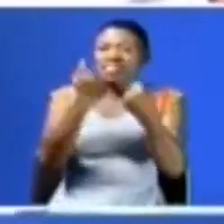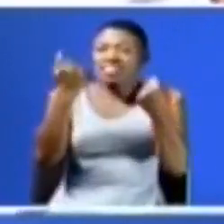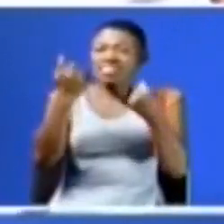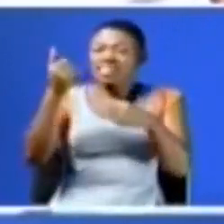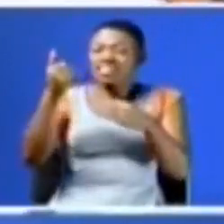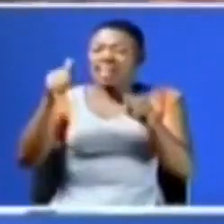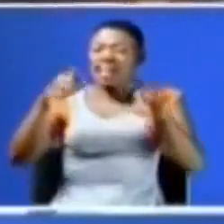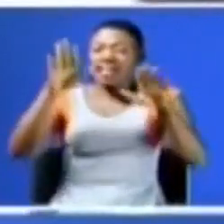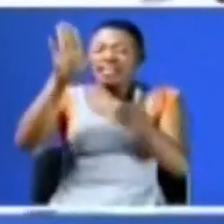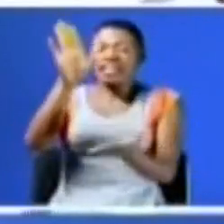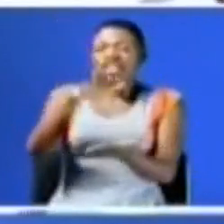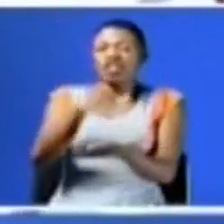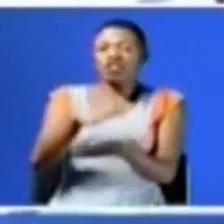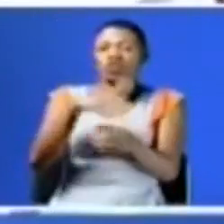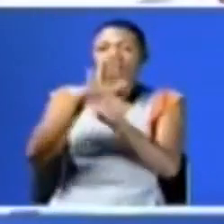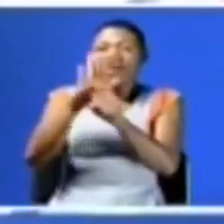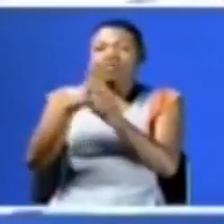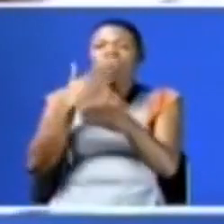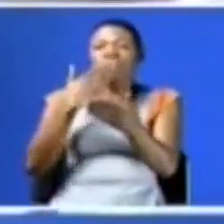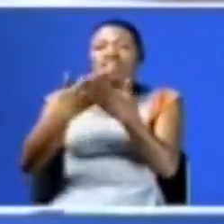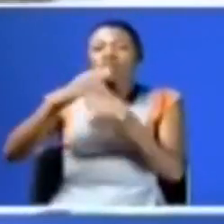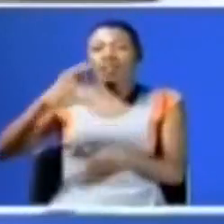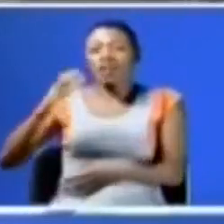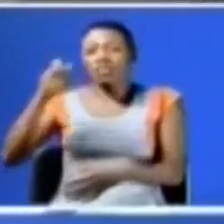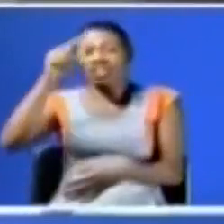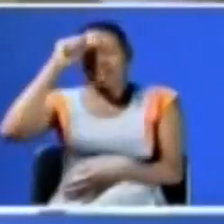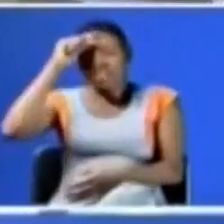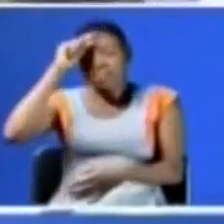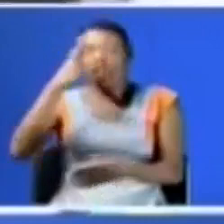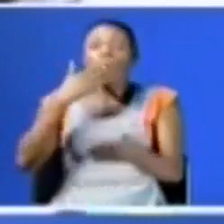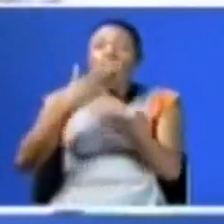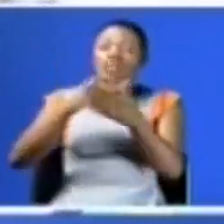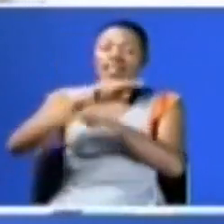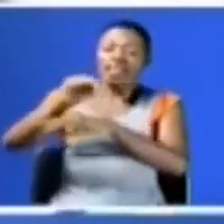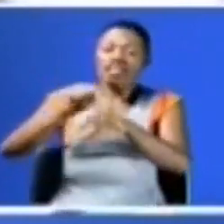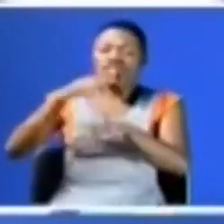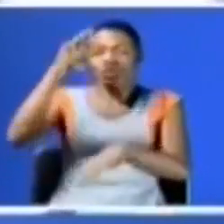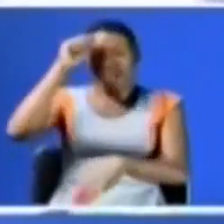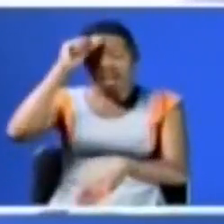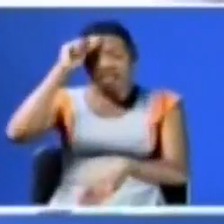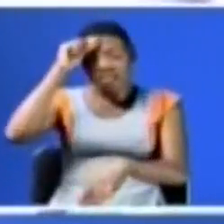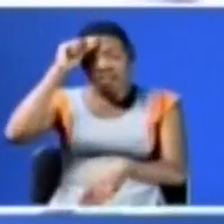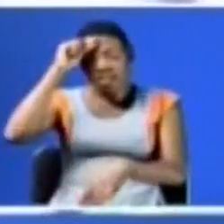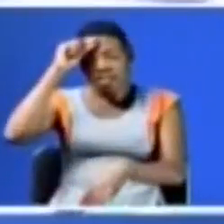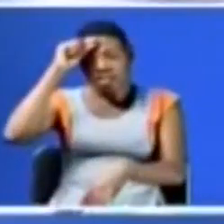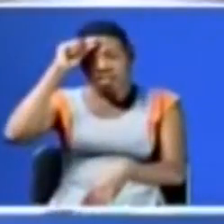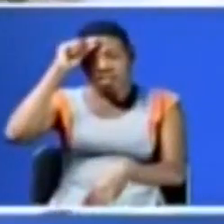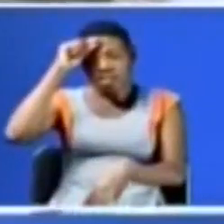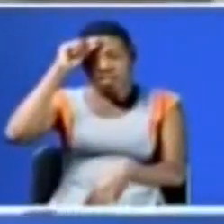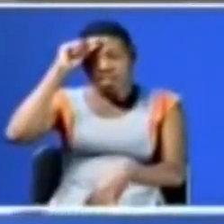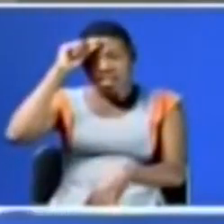Salgai imepungua sana, na tunashukuru the county government, tunashukuru the national government kwa kuwa